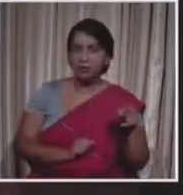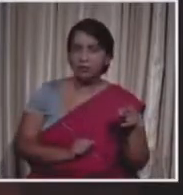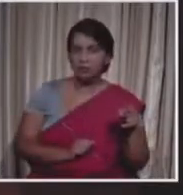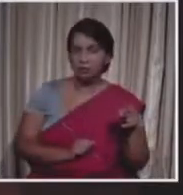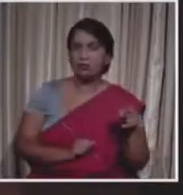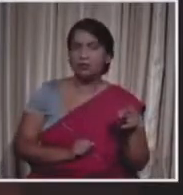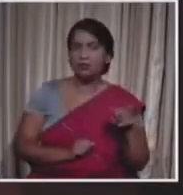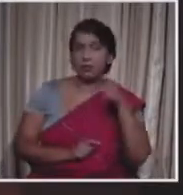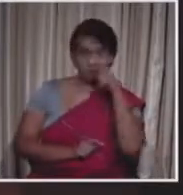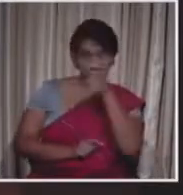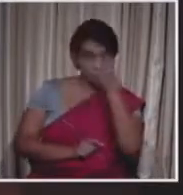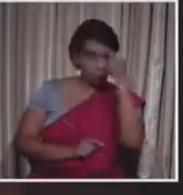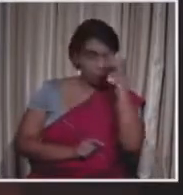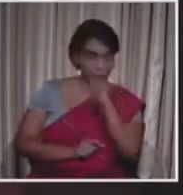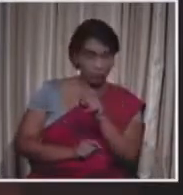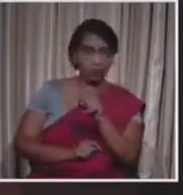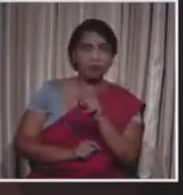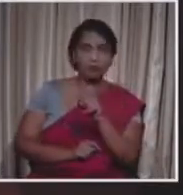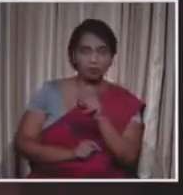ඔහුට